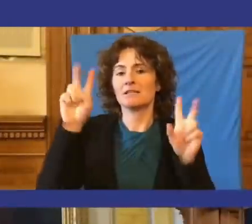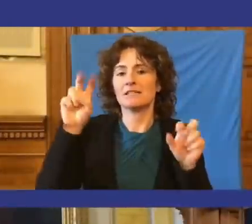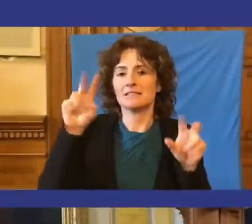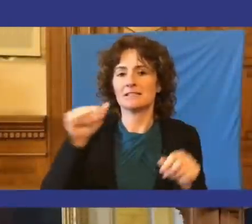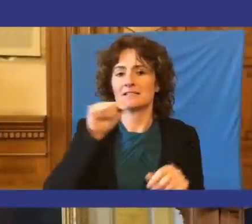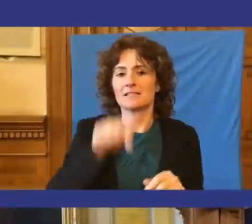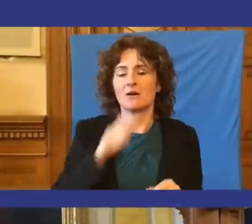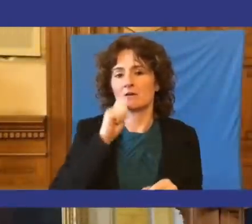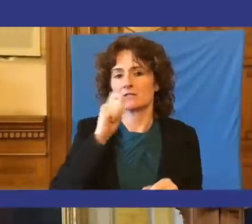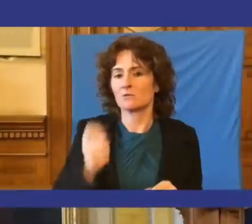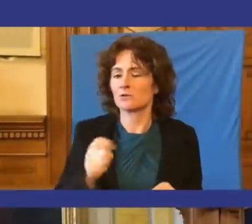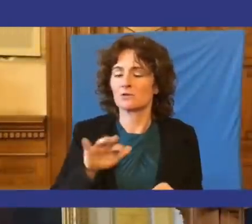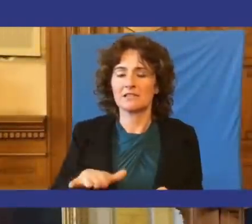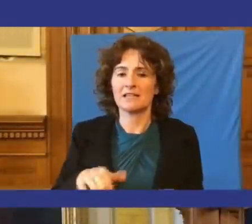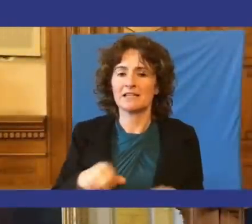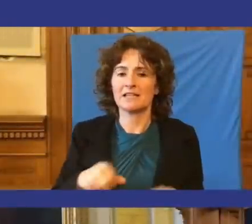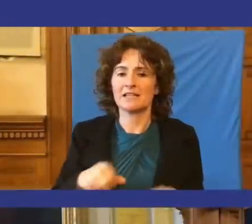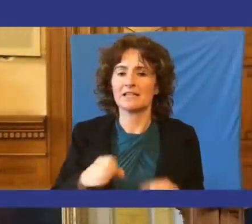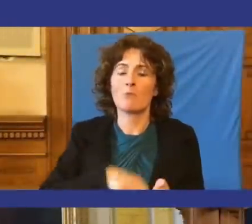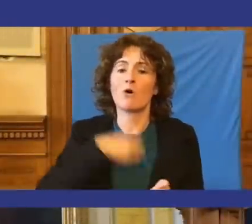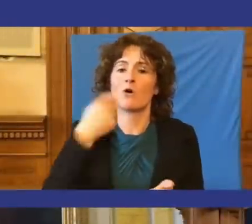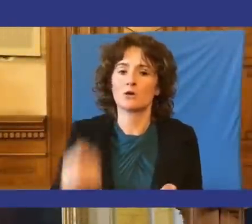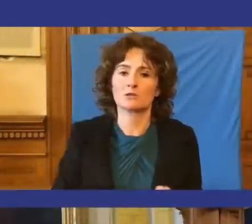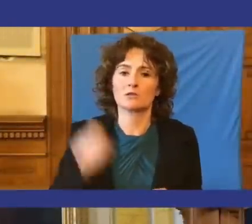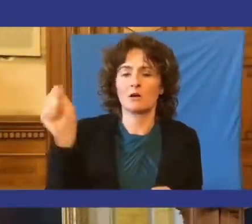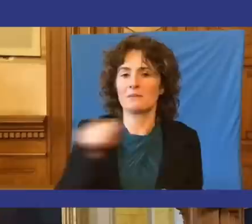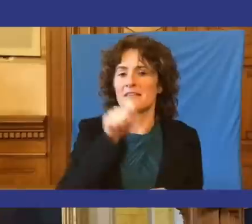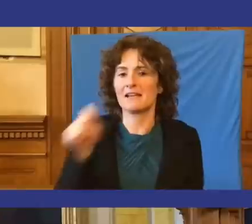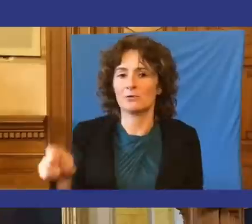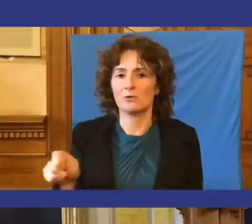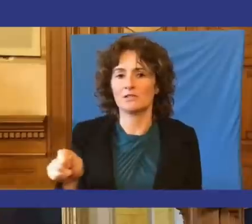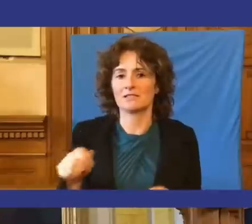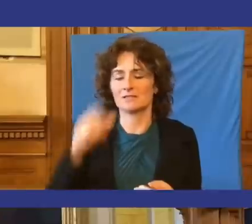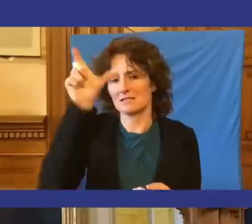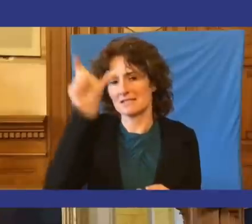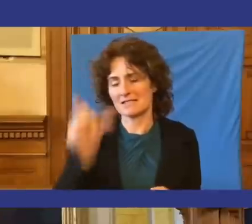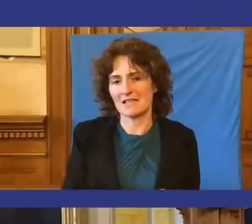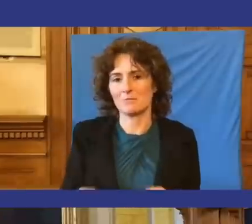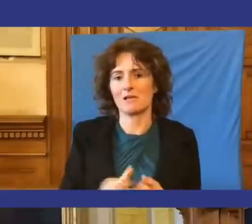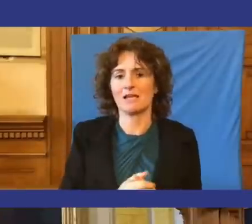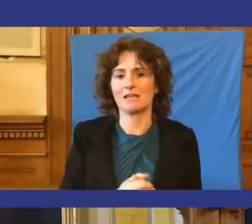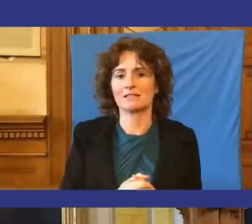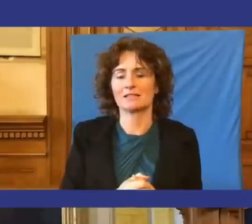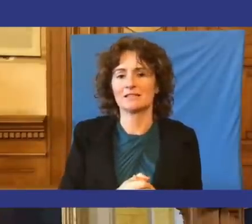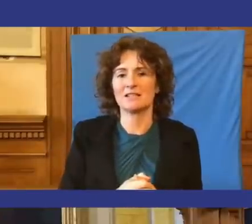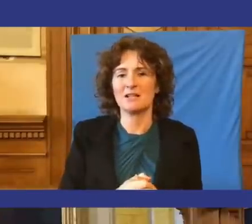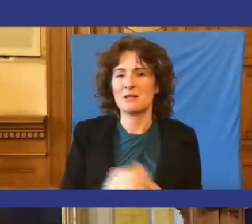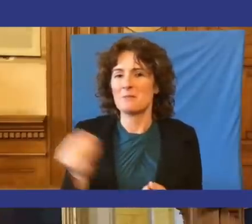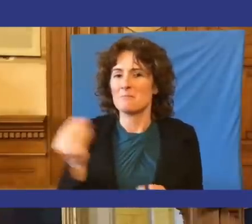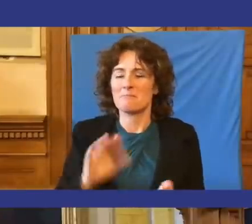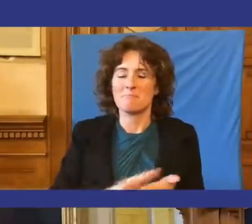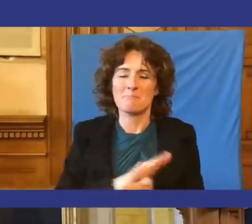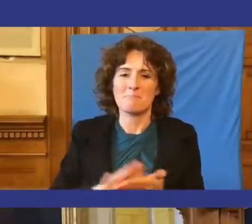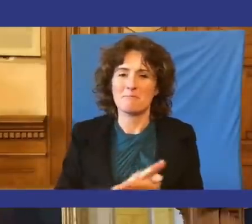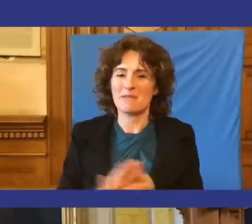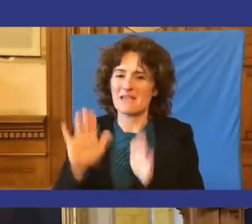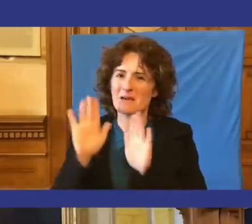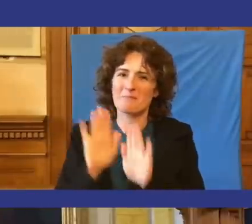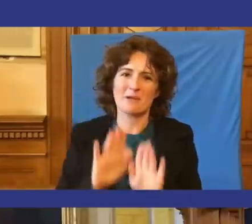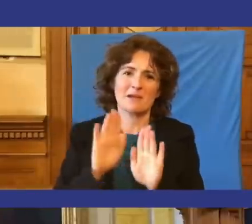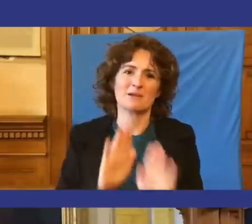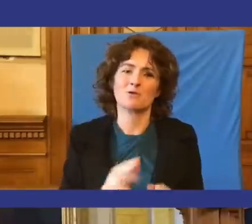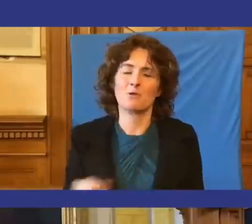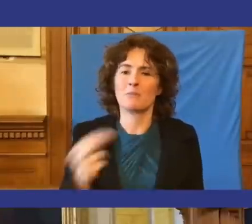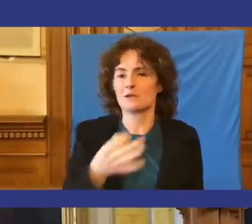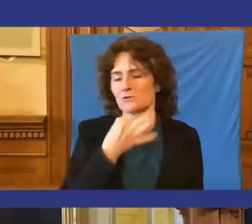hajlandó neki jelöltet adni. Arra panaszkodik Tatár Zoltán, hogy én nem adtam neki jelöltet. Akkor milyen passzírozásról beszélünk? Konkrétan nekem azt írja, hogy Kecskés